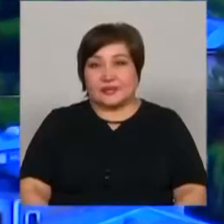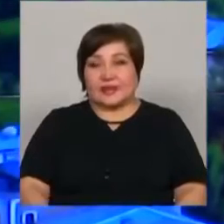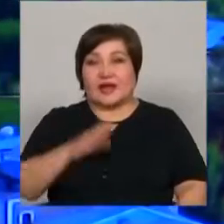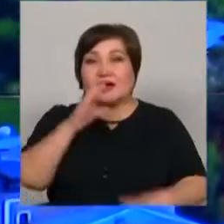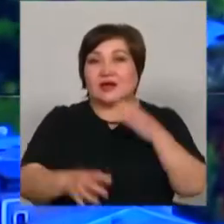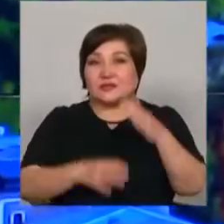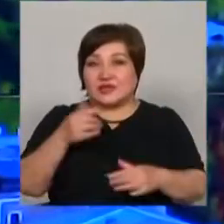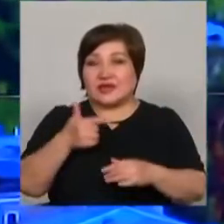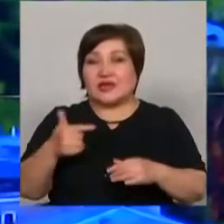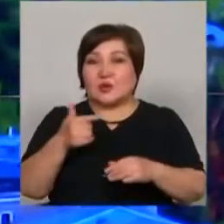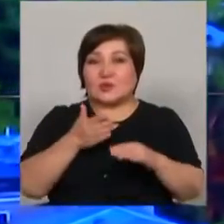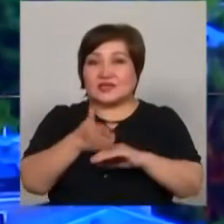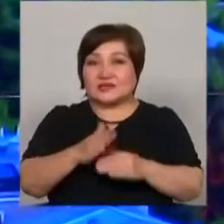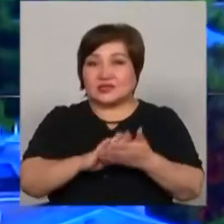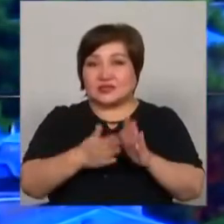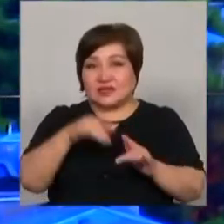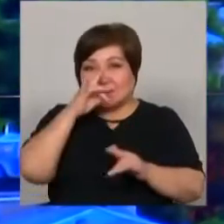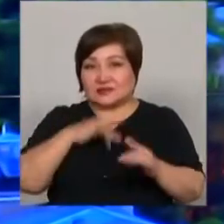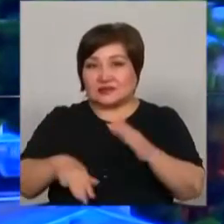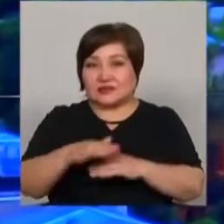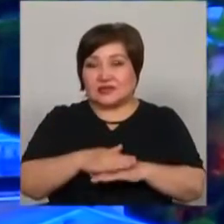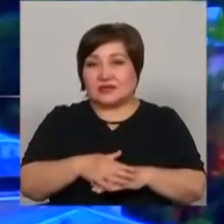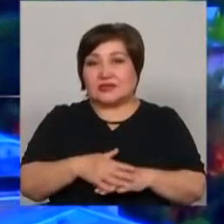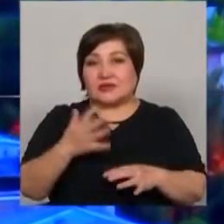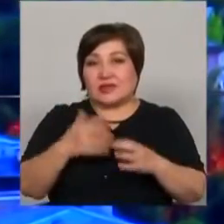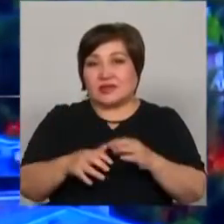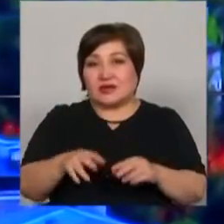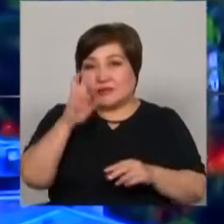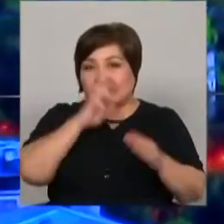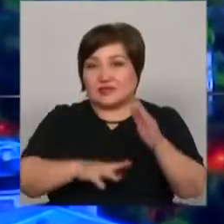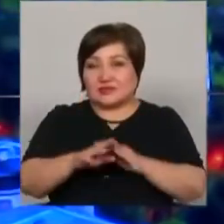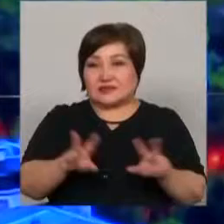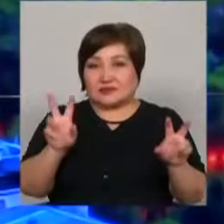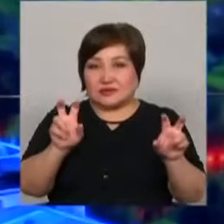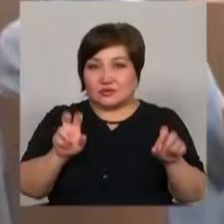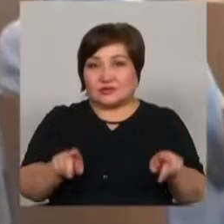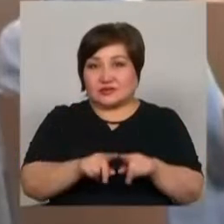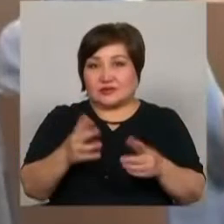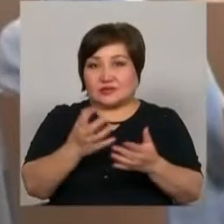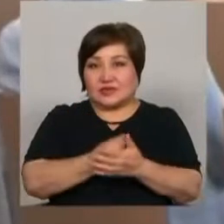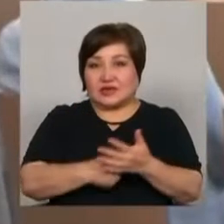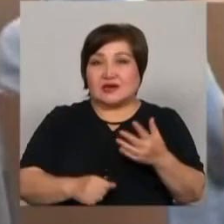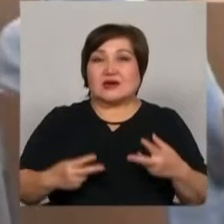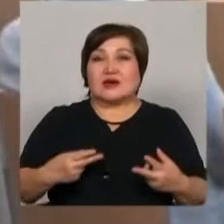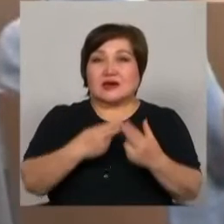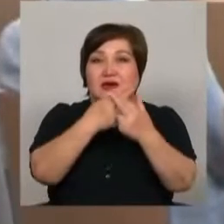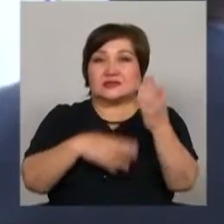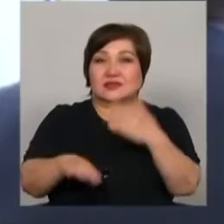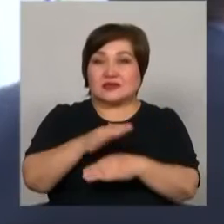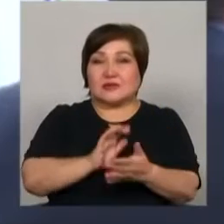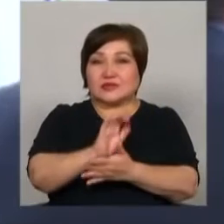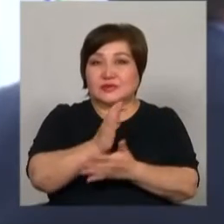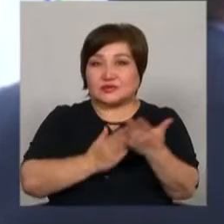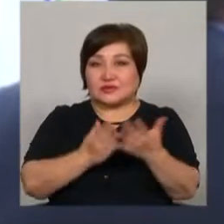Әлемдегі геосаяси жағдайда Қазақстанның бейтарап ел ретіндегі статуста қалуы орынды. Астана Finance Days баспасөз конференциясында